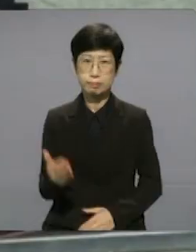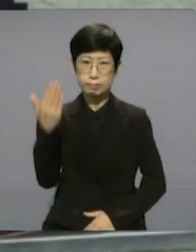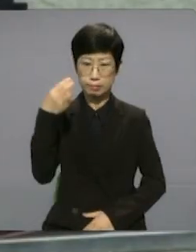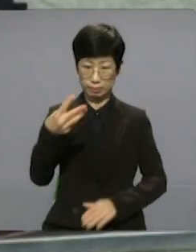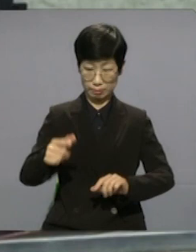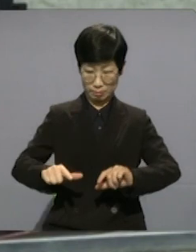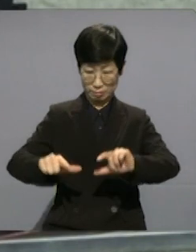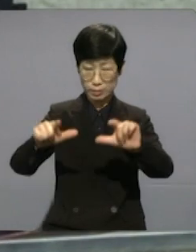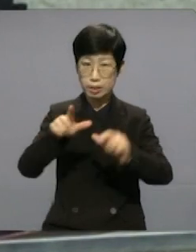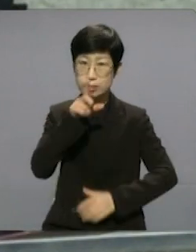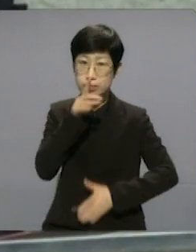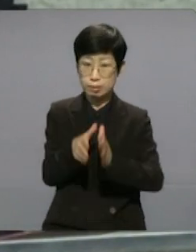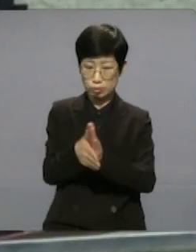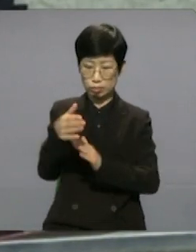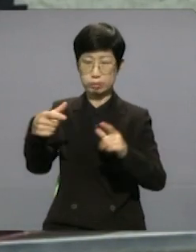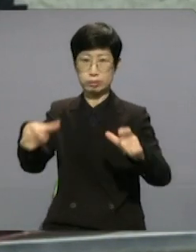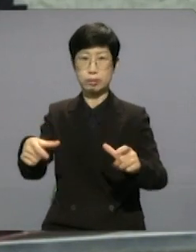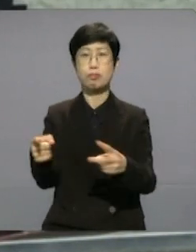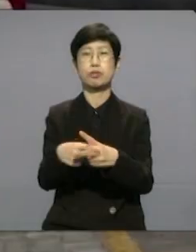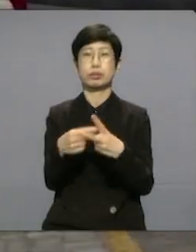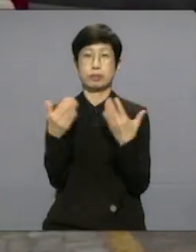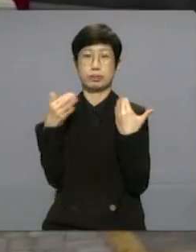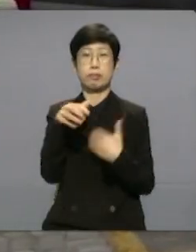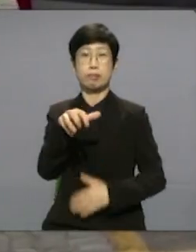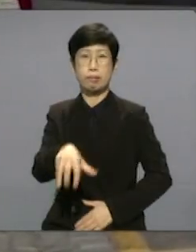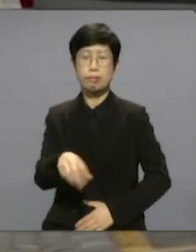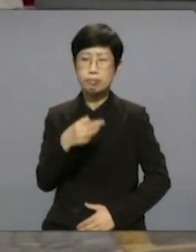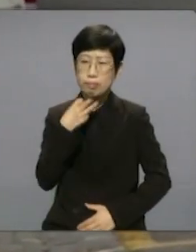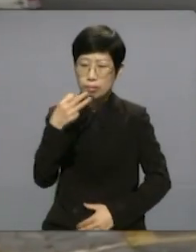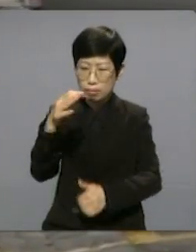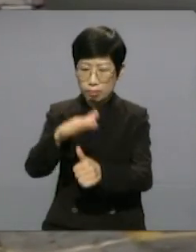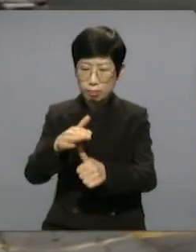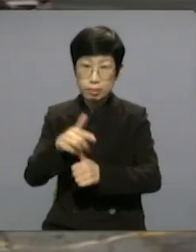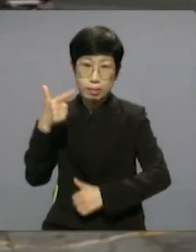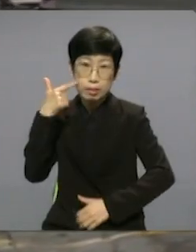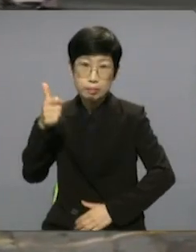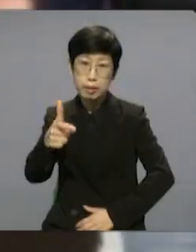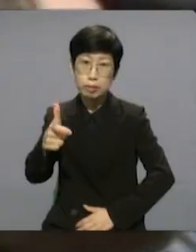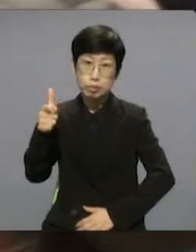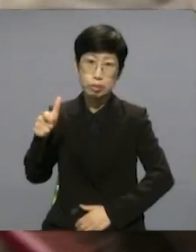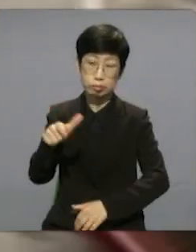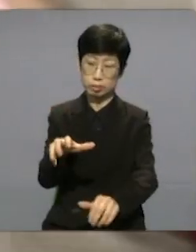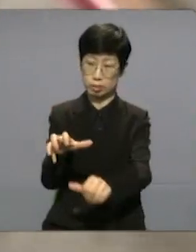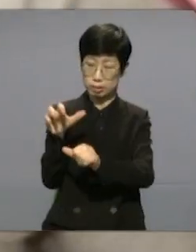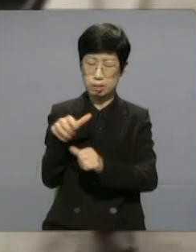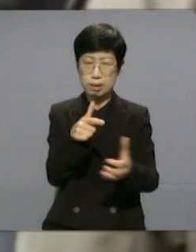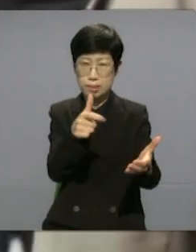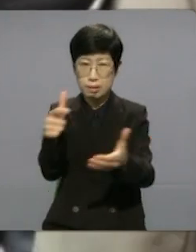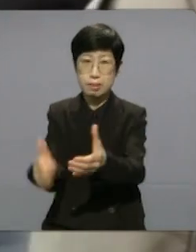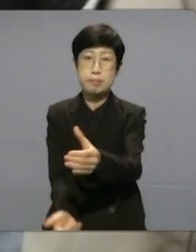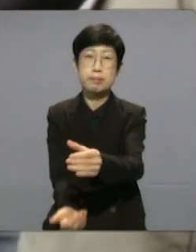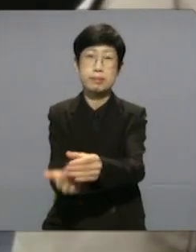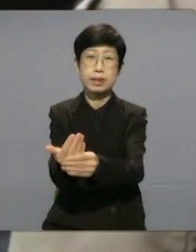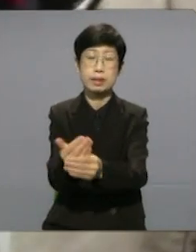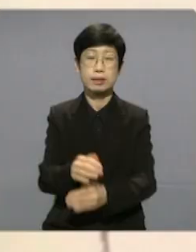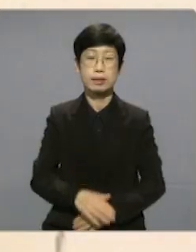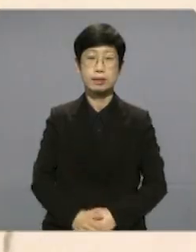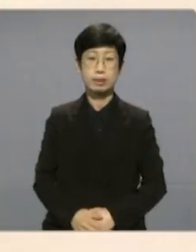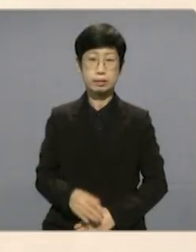지난 3일 세르비아 수도 베어그라드의 한 초등학교에서 13살 소년이 아버지의 종으로 마구 총격을 가했습니다